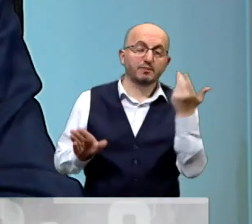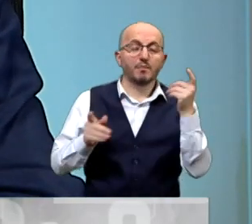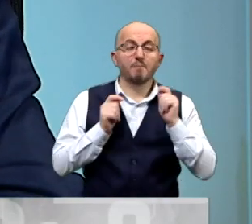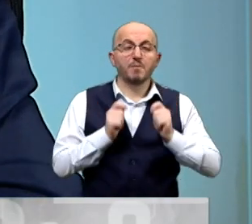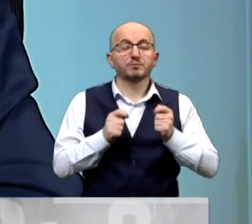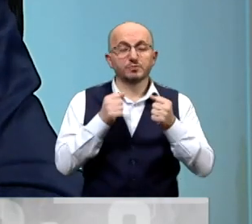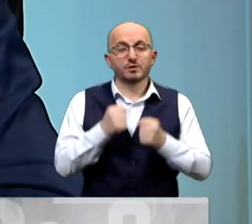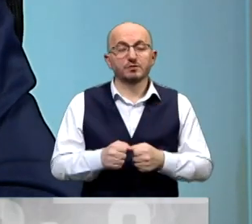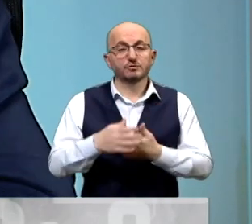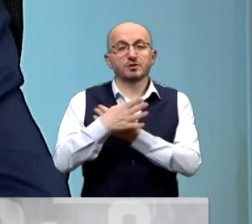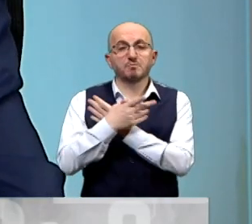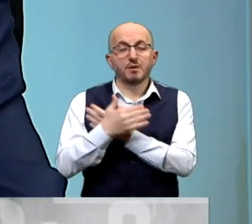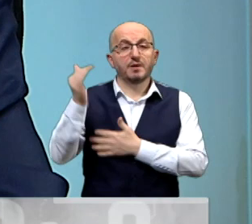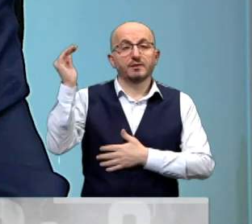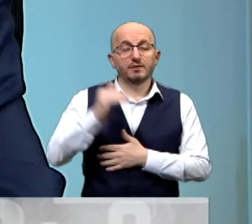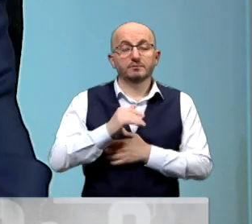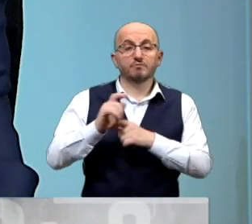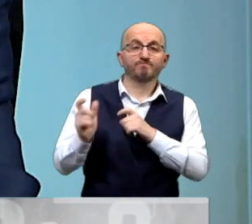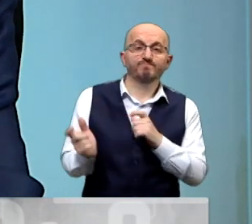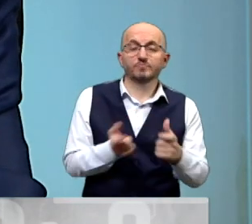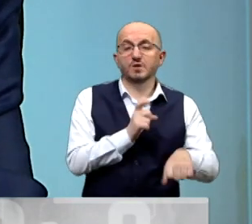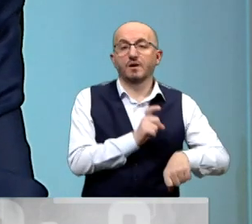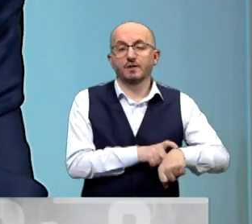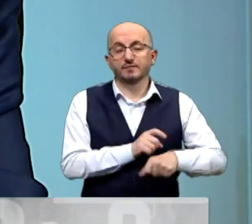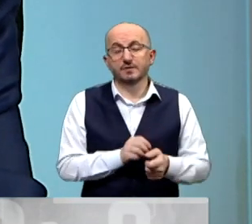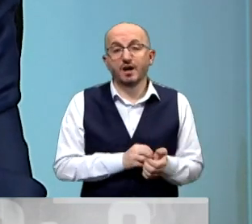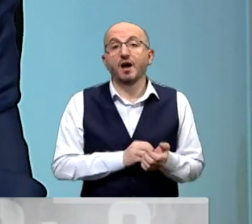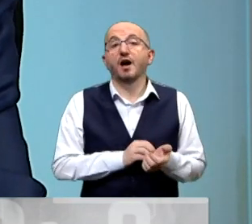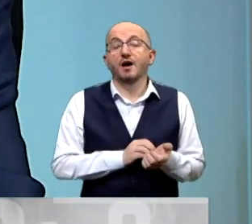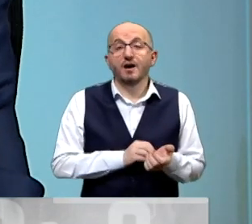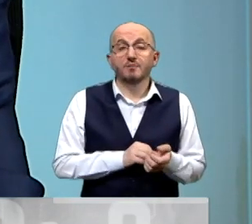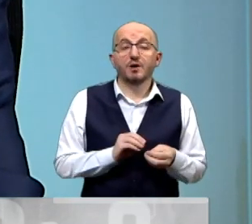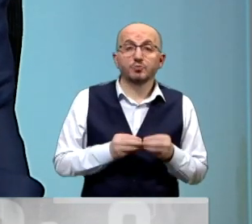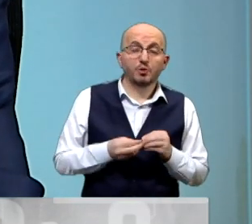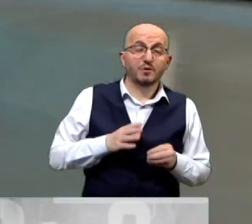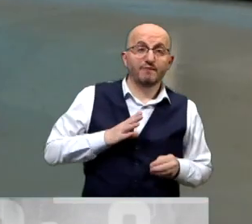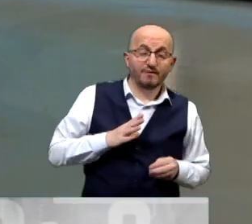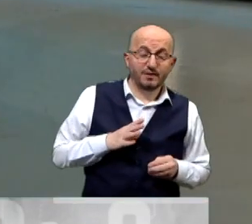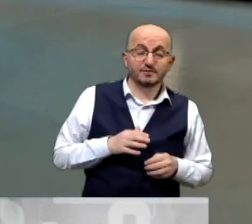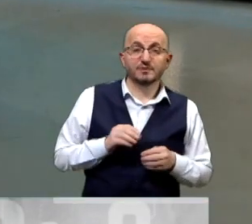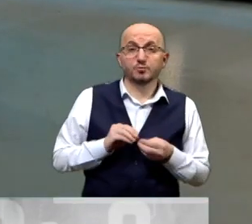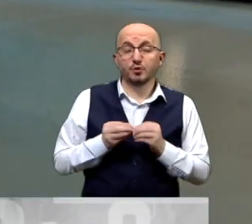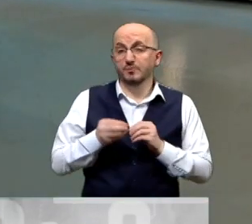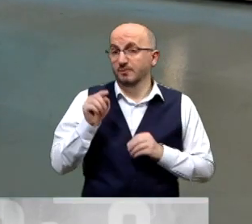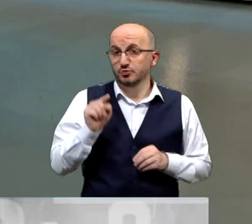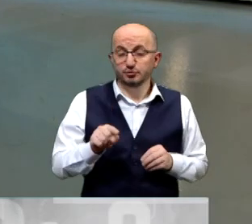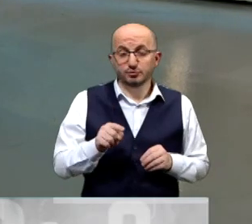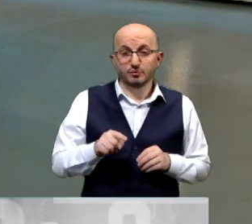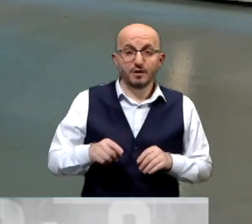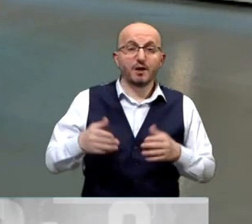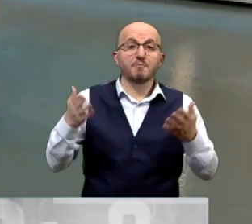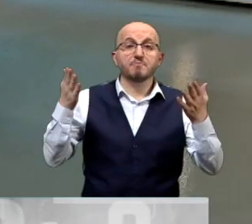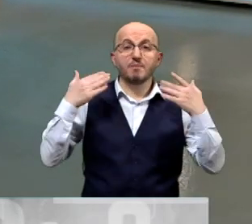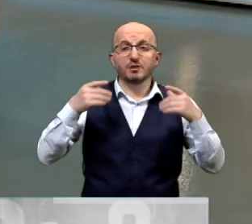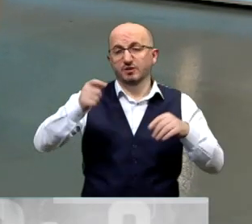Cebrail geldi artık hicret edecekti ama bir problem vardı problem şu; Mekkeli